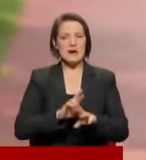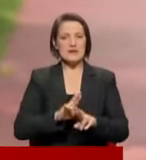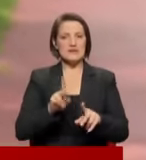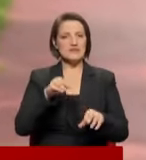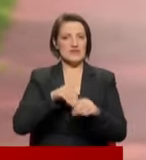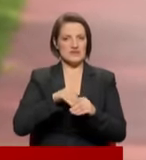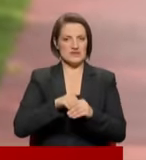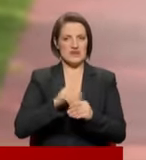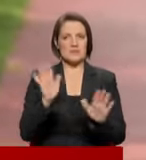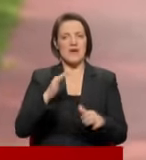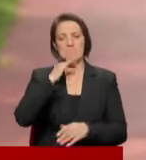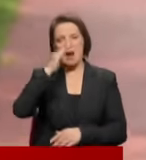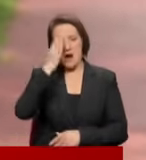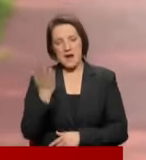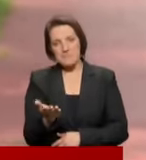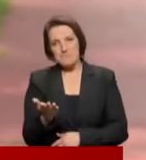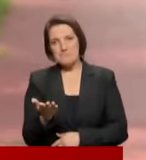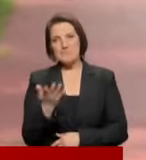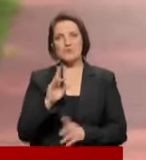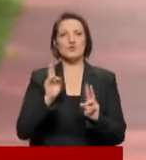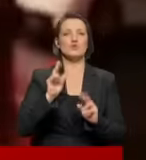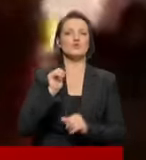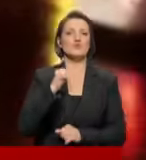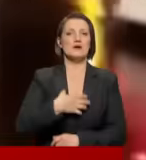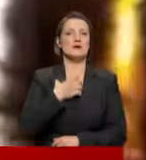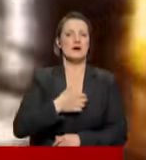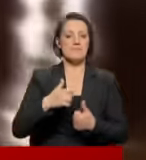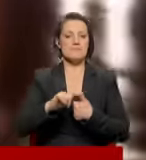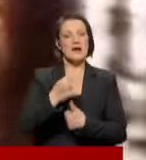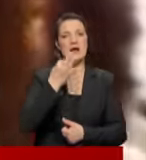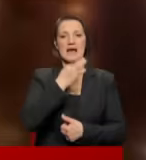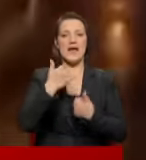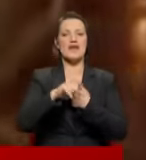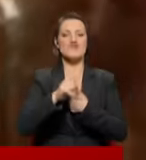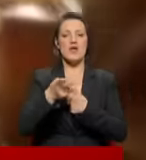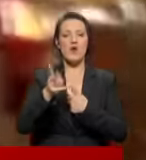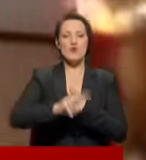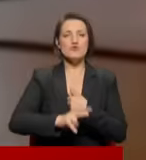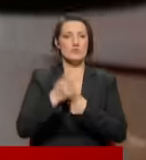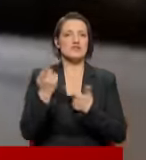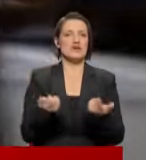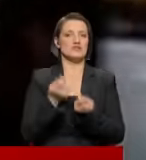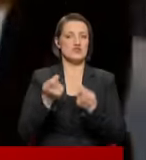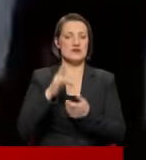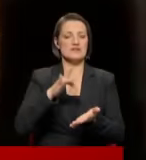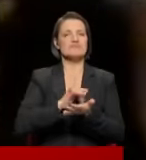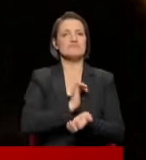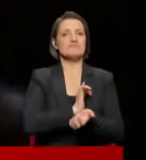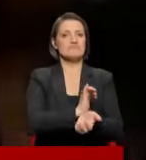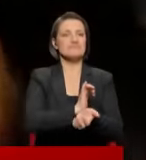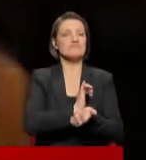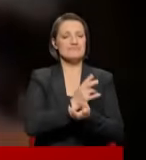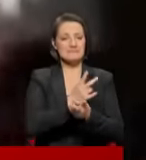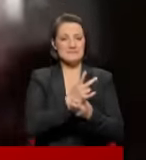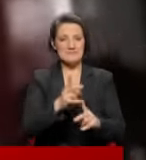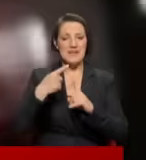kırdığı için ne bayramın bayram ne günüm gün. Boşanma aşamasındaki eşini öldürmeye teşebbüs etti. Cezaevinden çıkar